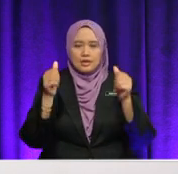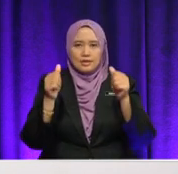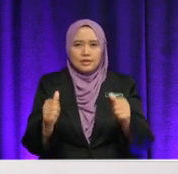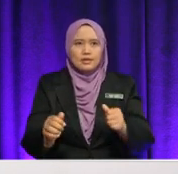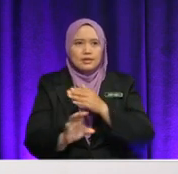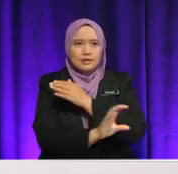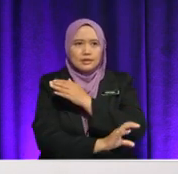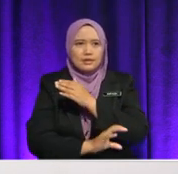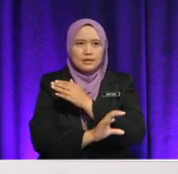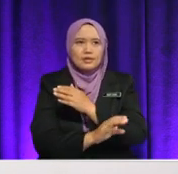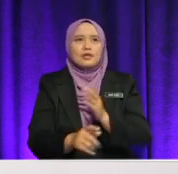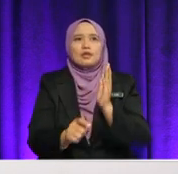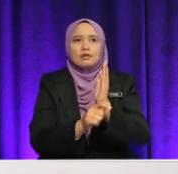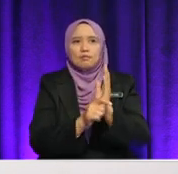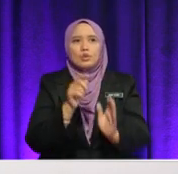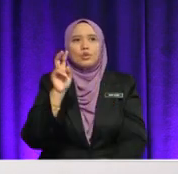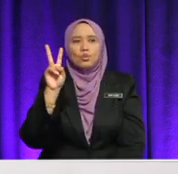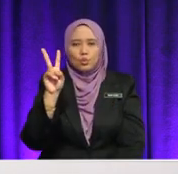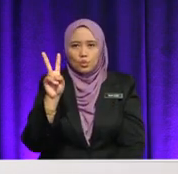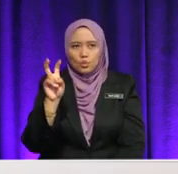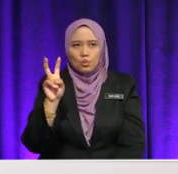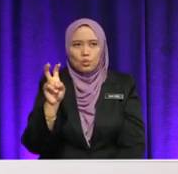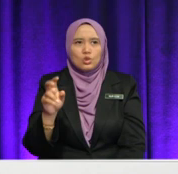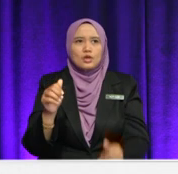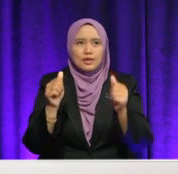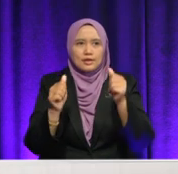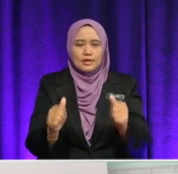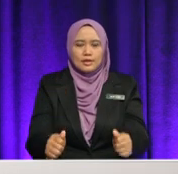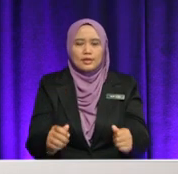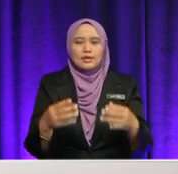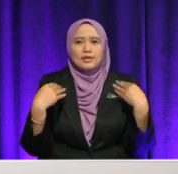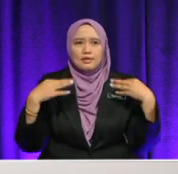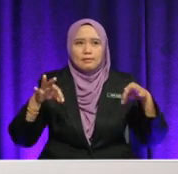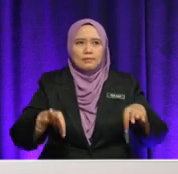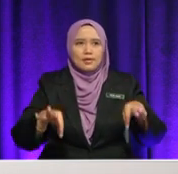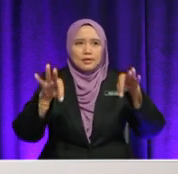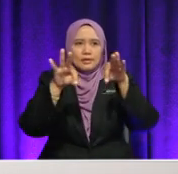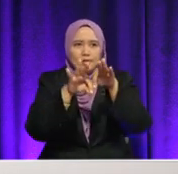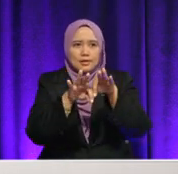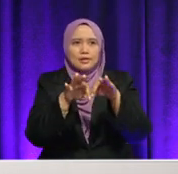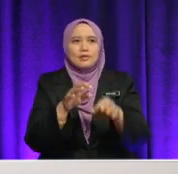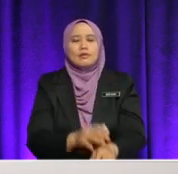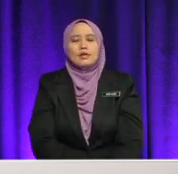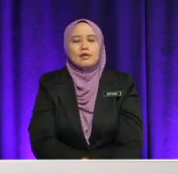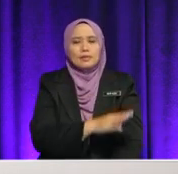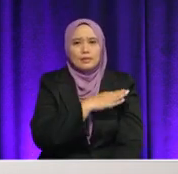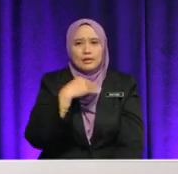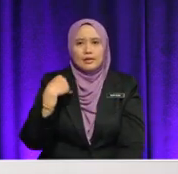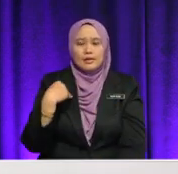orang khusus ya dalam bidang kebakaran seterusnya tiga orang dilantik mewakili golongan mayority dalam